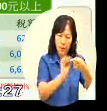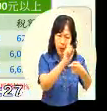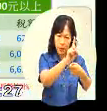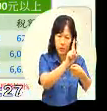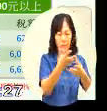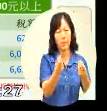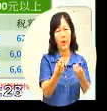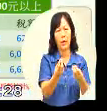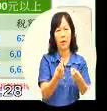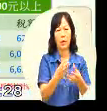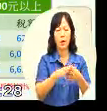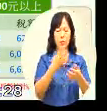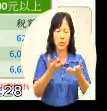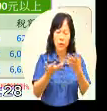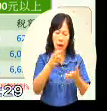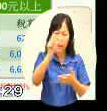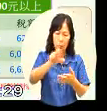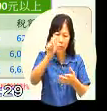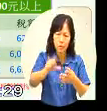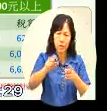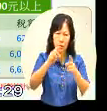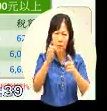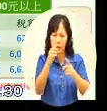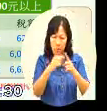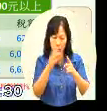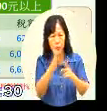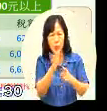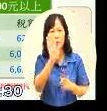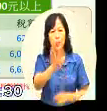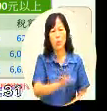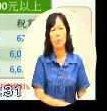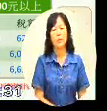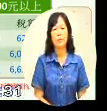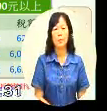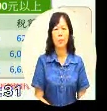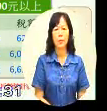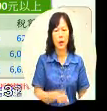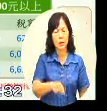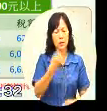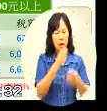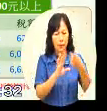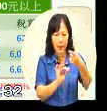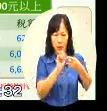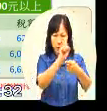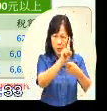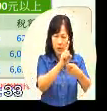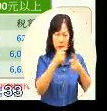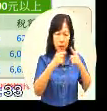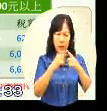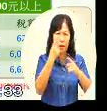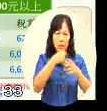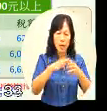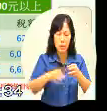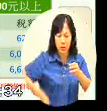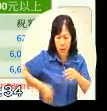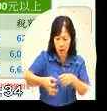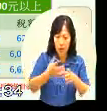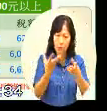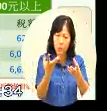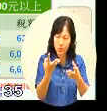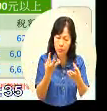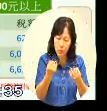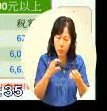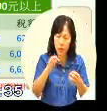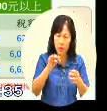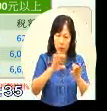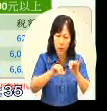1%，才5000多人而已。好、哦、啊，但是呢，这不到1%的人口缴了多少地价税呢？哎，各位